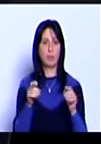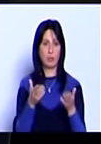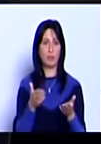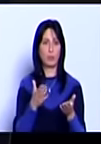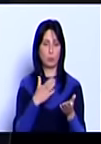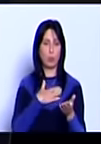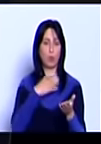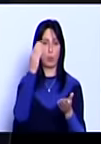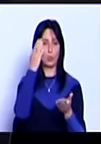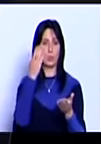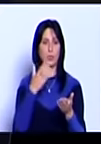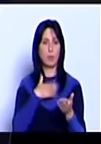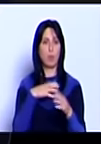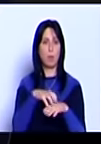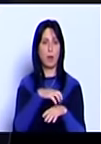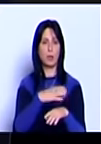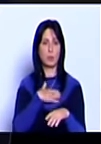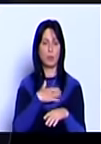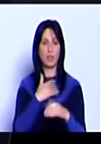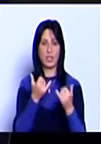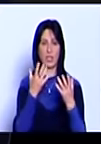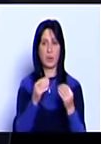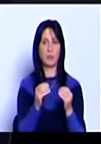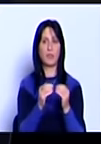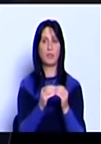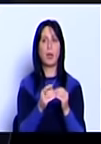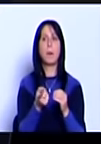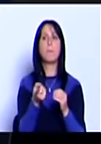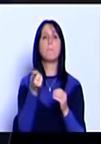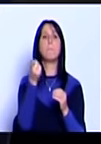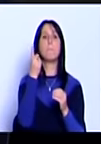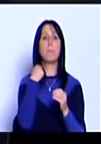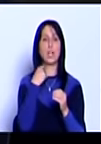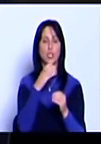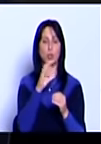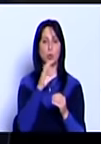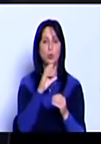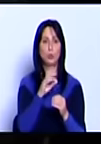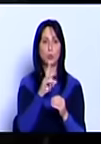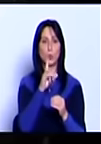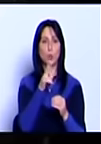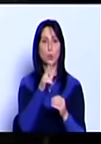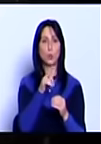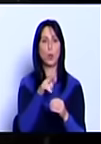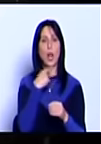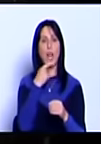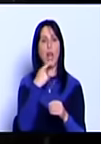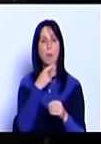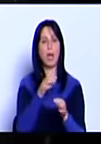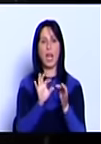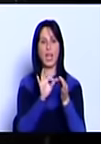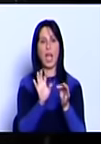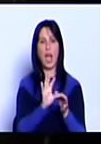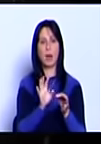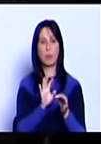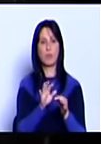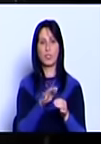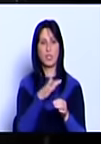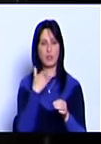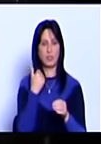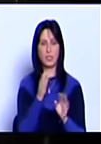ეს იყო პოზიცია. და ეს პოზიცია დღემდე რჩება. მაგრამ მაშინაც ამბობდა ბატონო გასაგებია ძალაში. იმიტომ რომ ლაპარაკი არ მოყვეს ამას მე როთორე ასურ